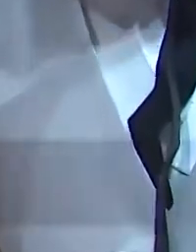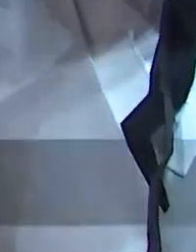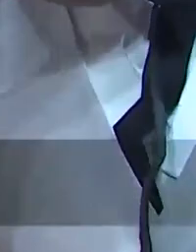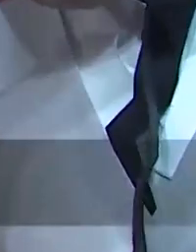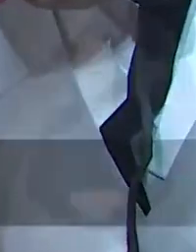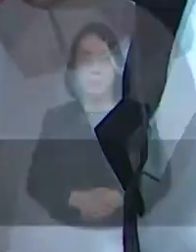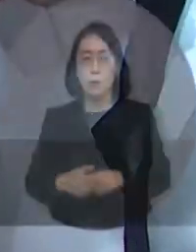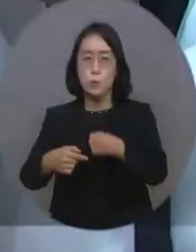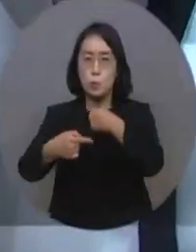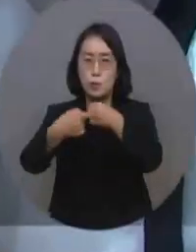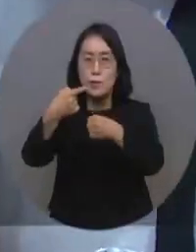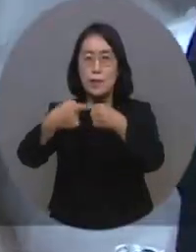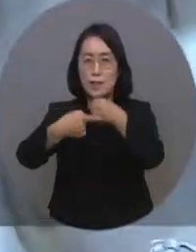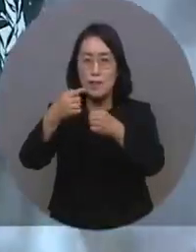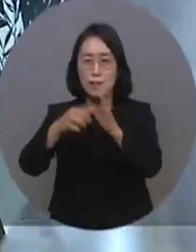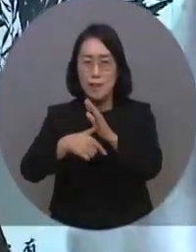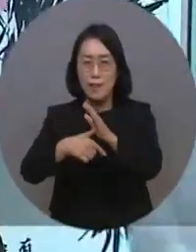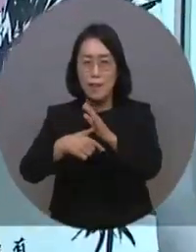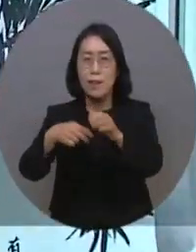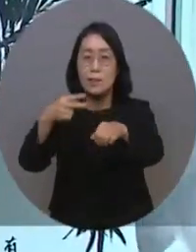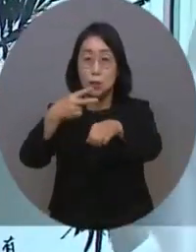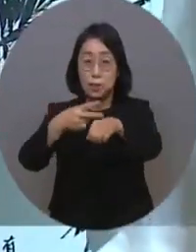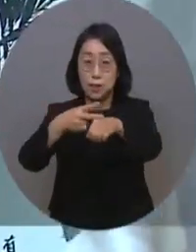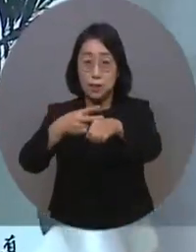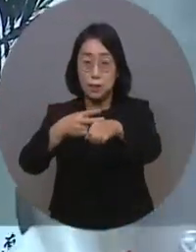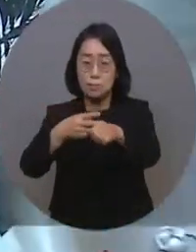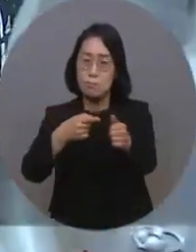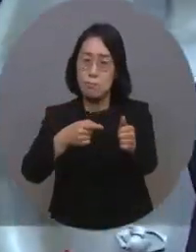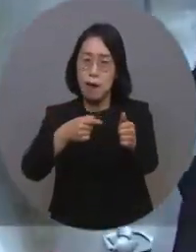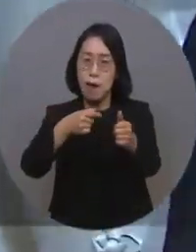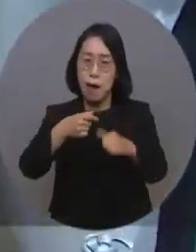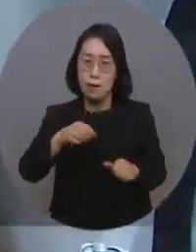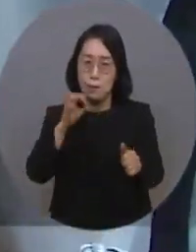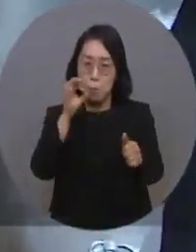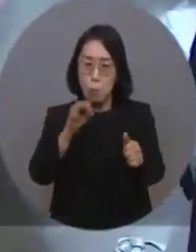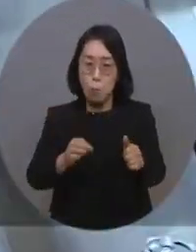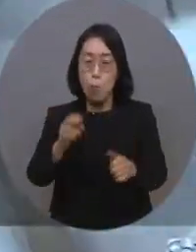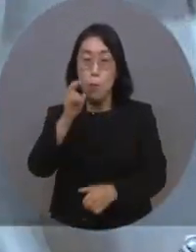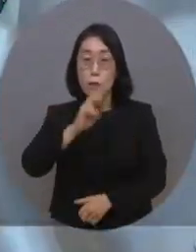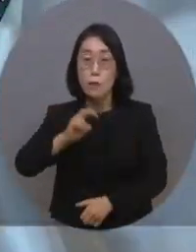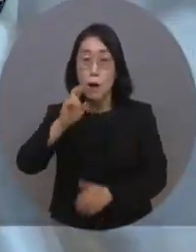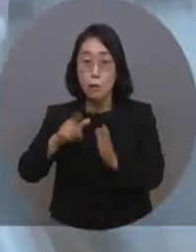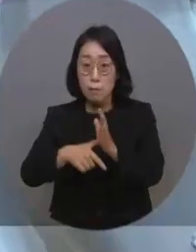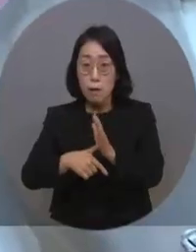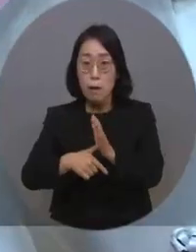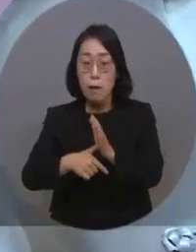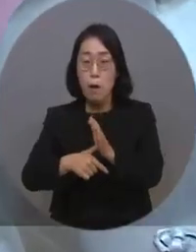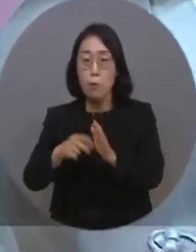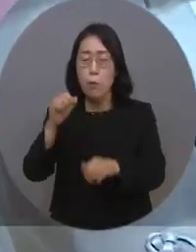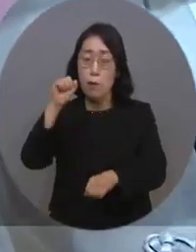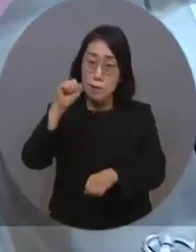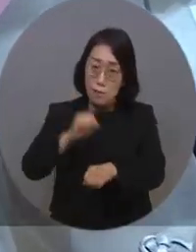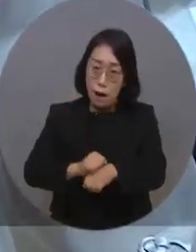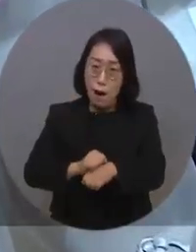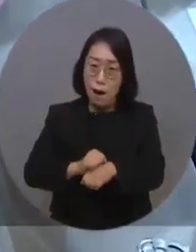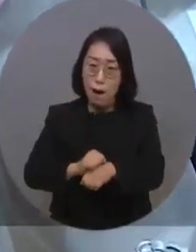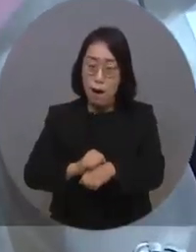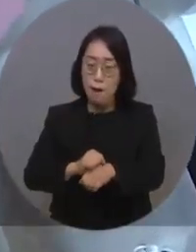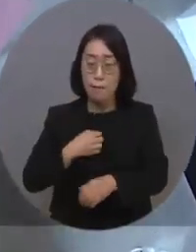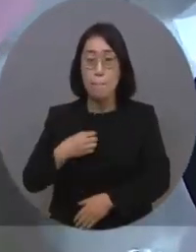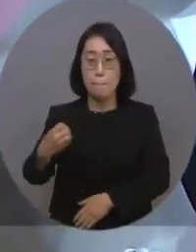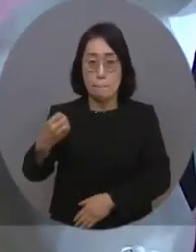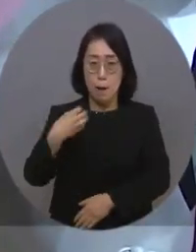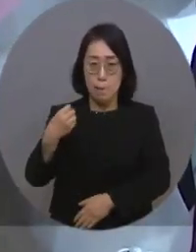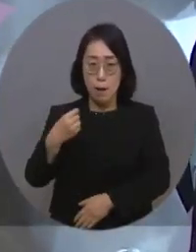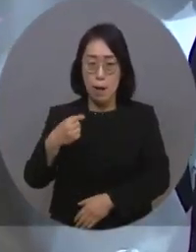그 초등학교 1학년 때 담임 선생님께서 성빈이가 음악 시간에 전래동요를 곧잘 부른다 하시면서